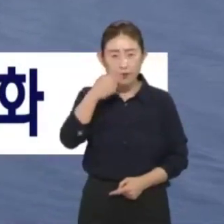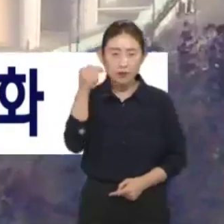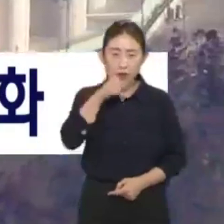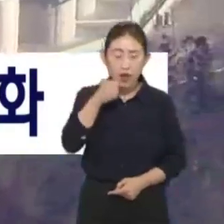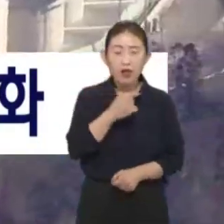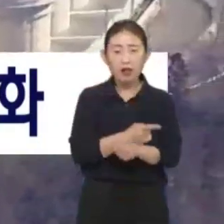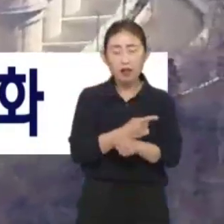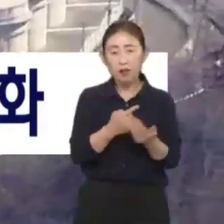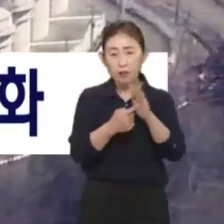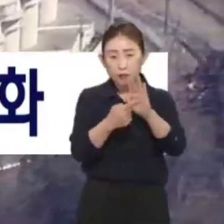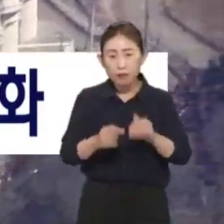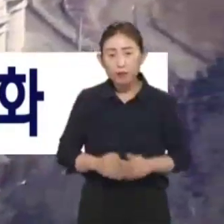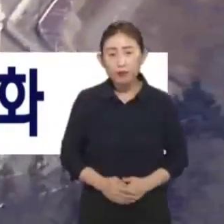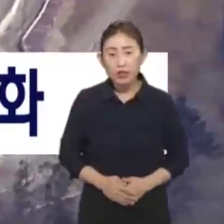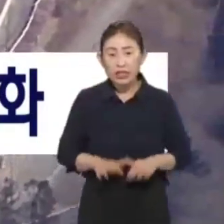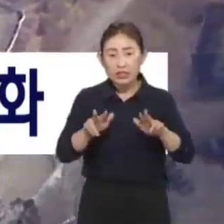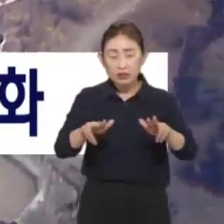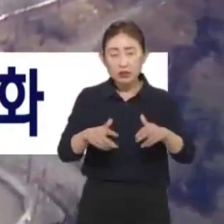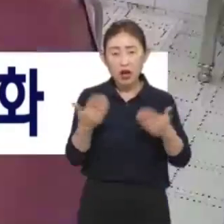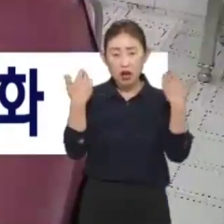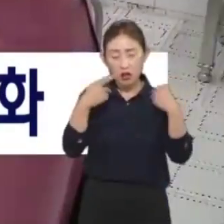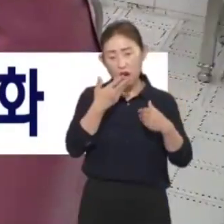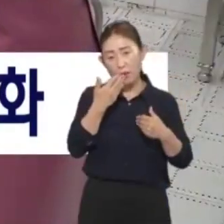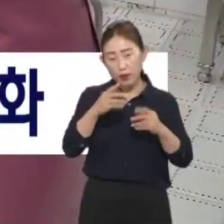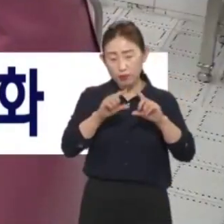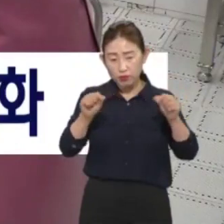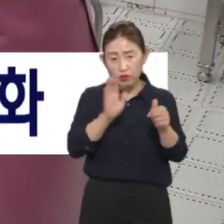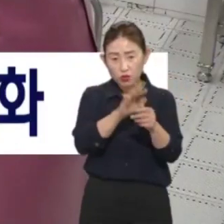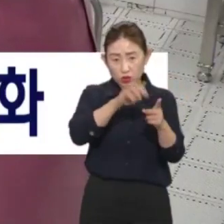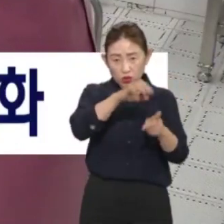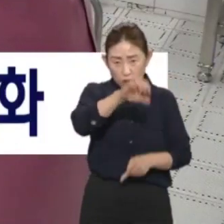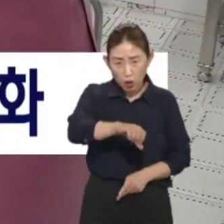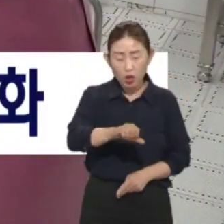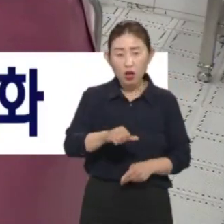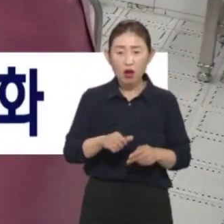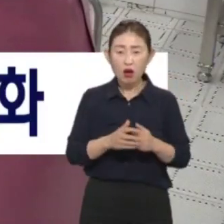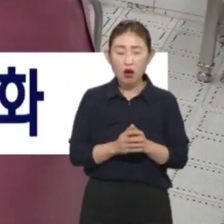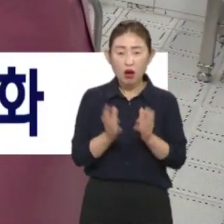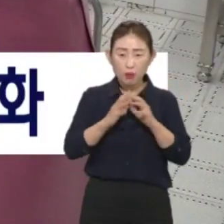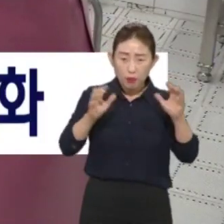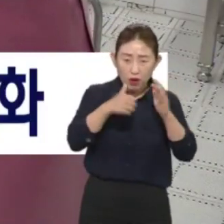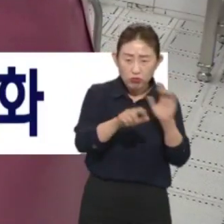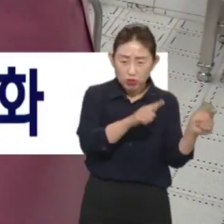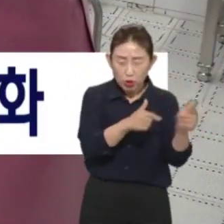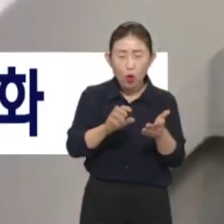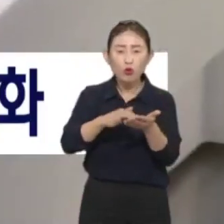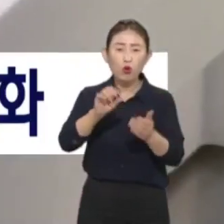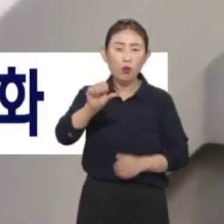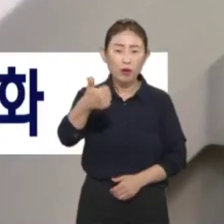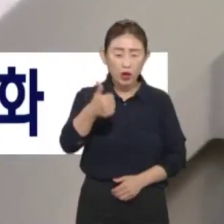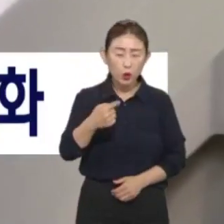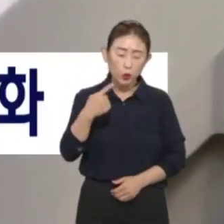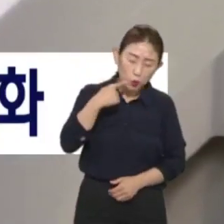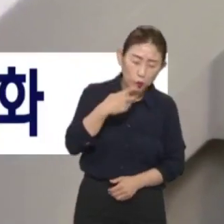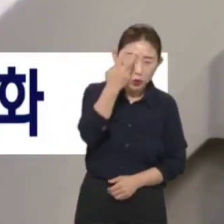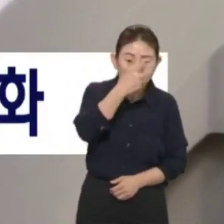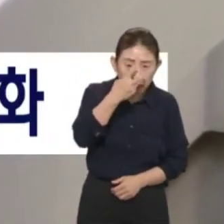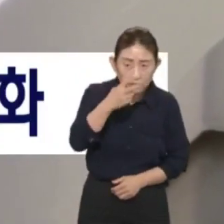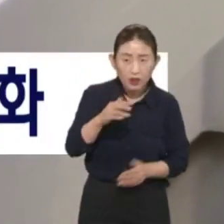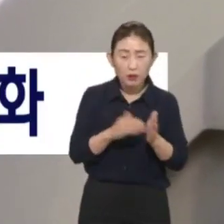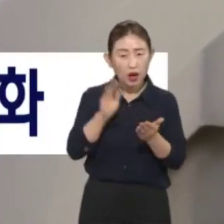했습니다. 충남교육청은 현재 학교 급식 지원센터에서 500여 건의 생물 식재료에 한해 방사능 검사를 하던